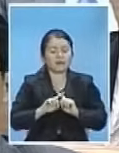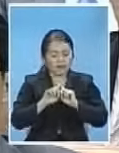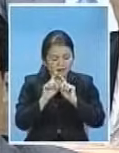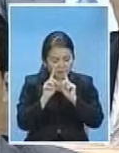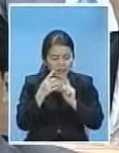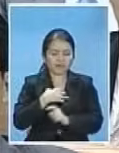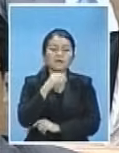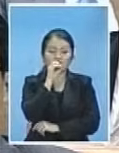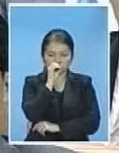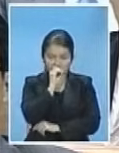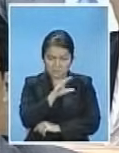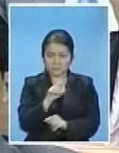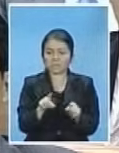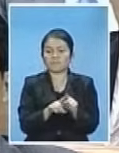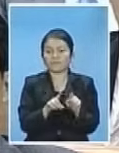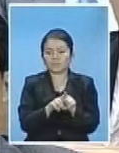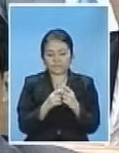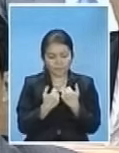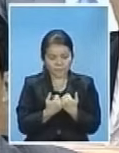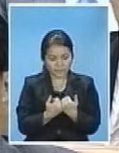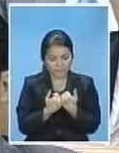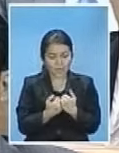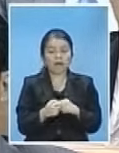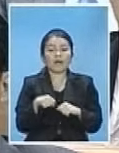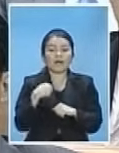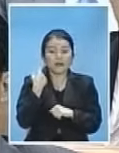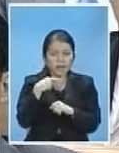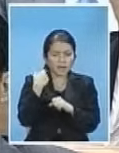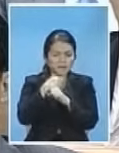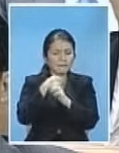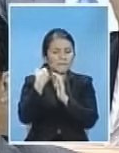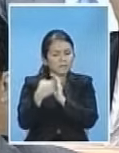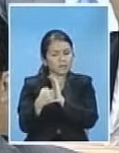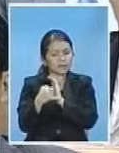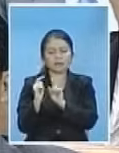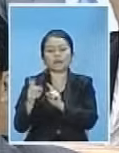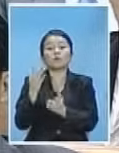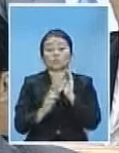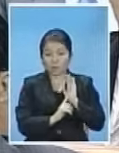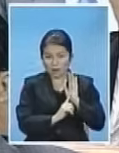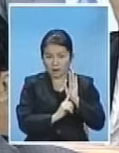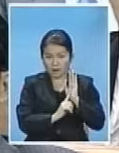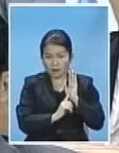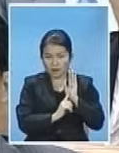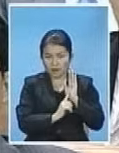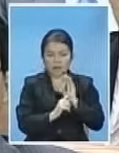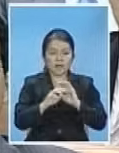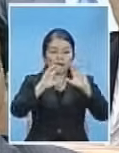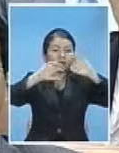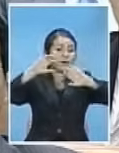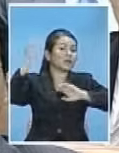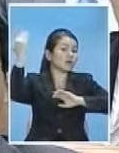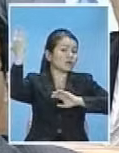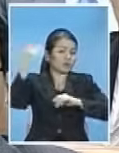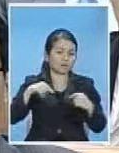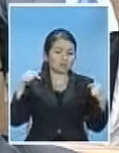คือว่าในกรณีที่มีการกระทำผิดเอาของจริงยกตัวอย่างรัฐบาลชุดที่แล้วของ